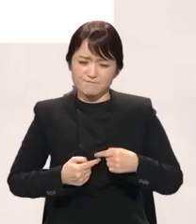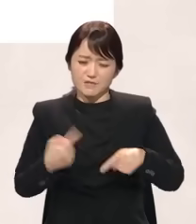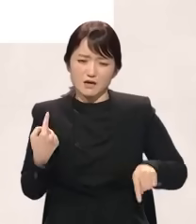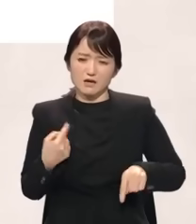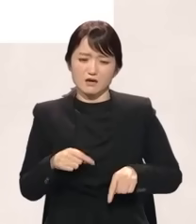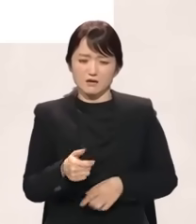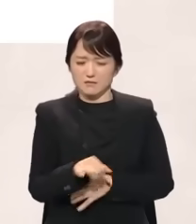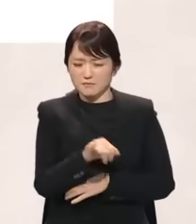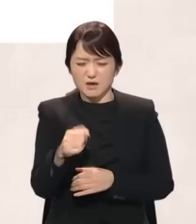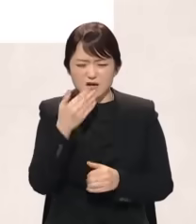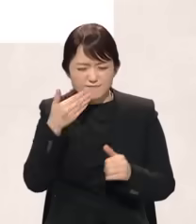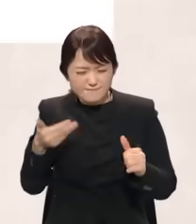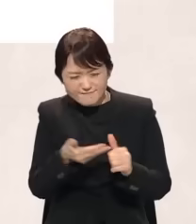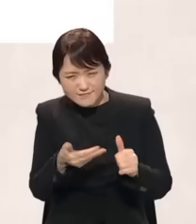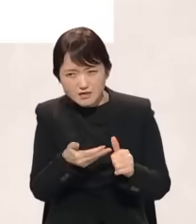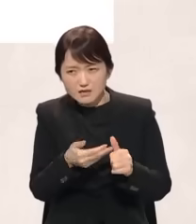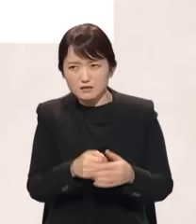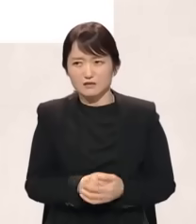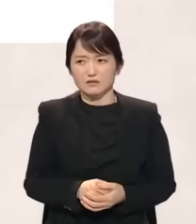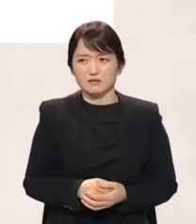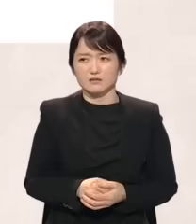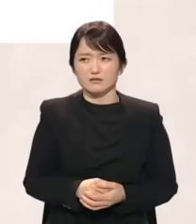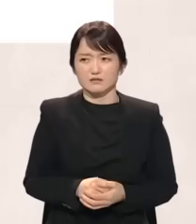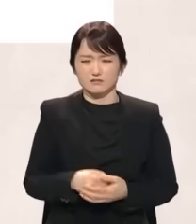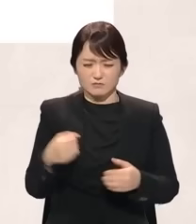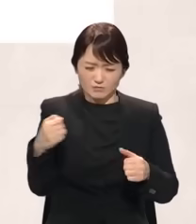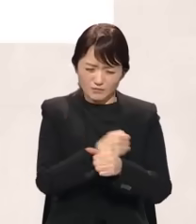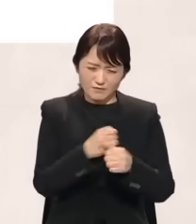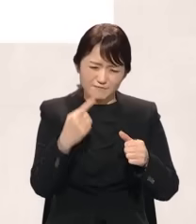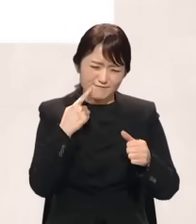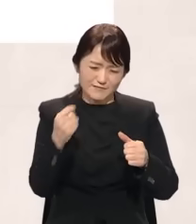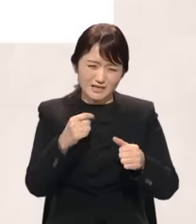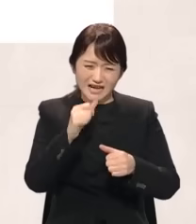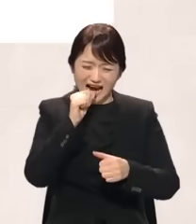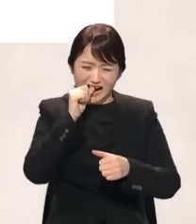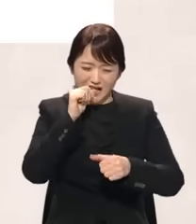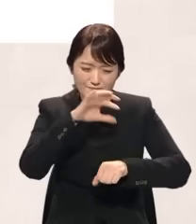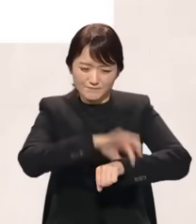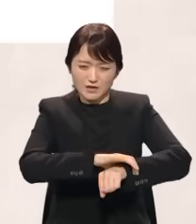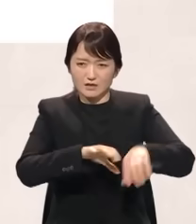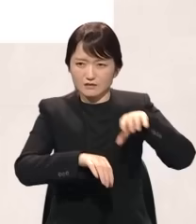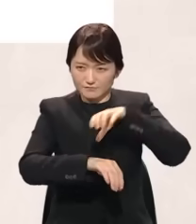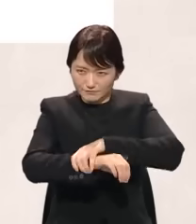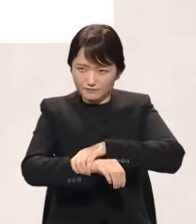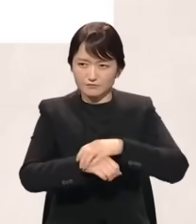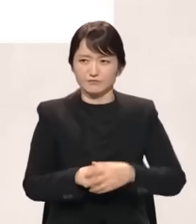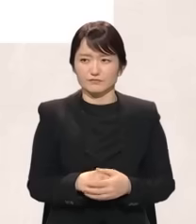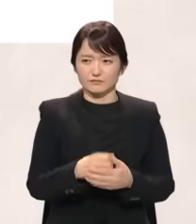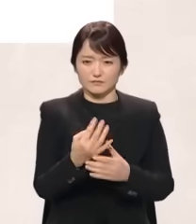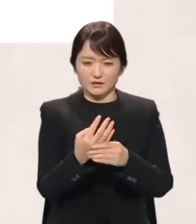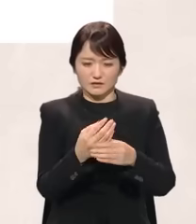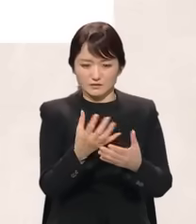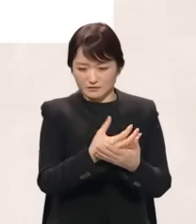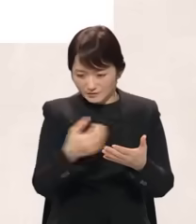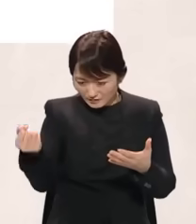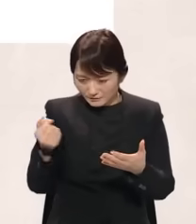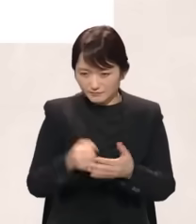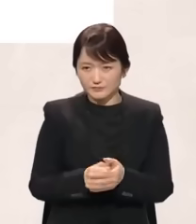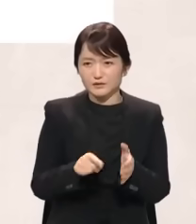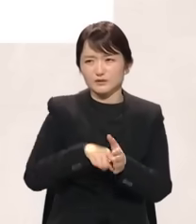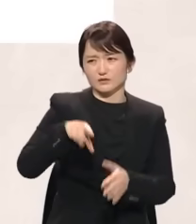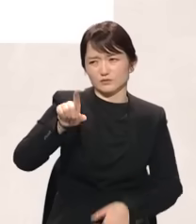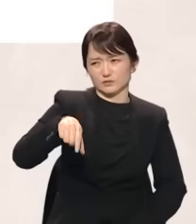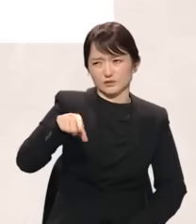거 소변 강요 협박 강금 새 사슬 강금이 또 현금 갈치 뭐 신용과 사용했던 공갈